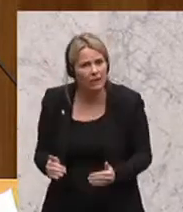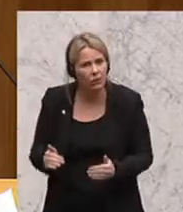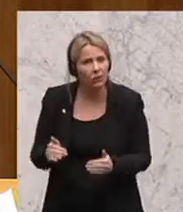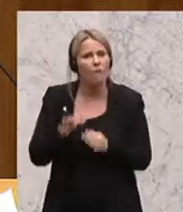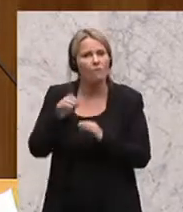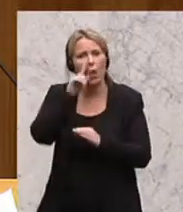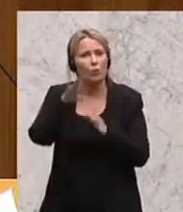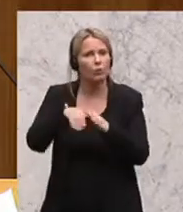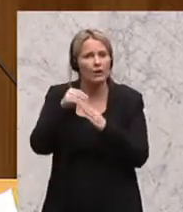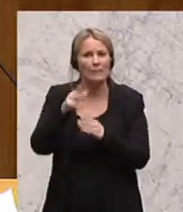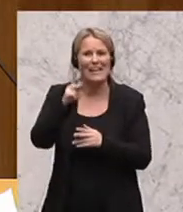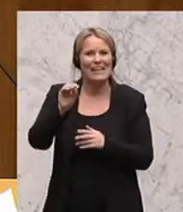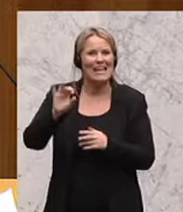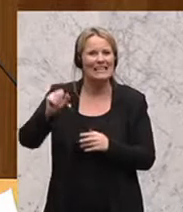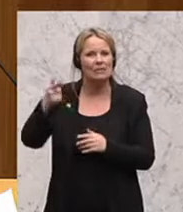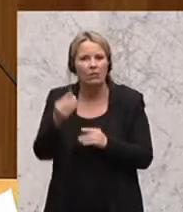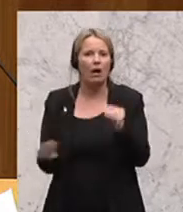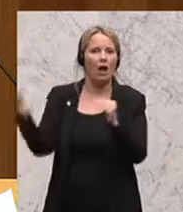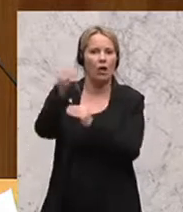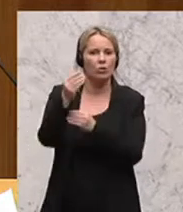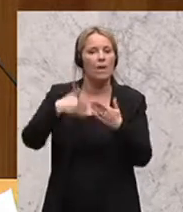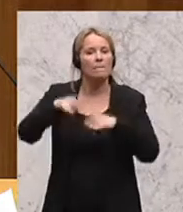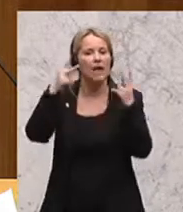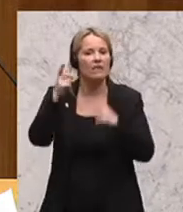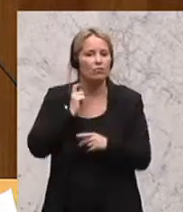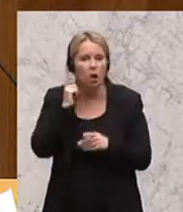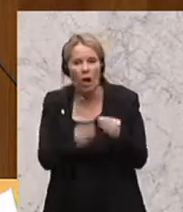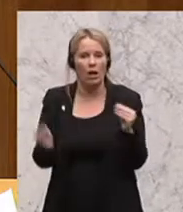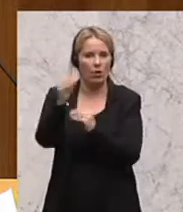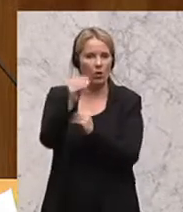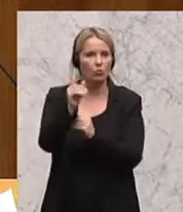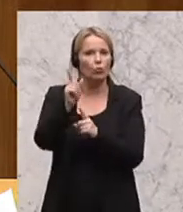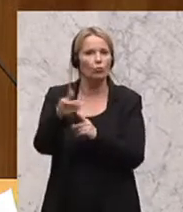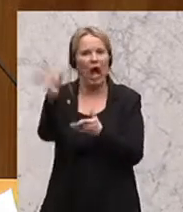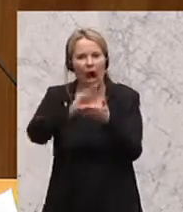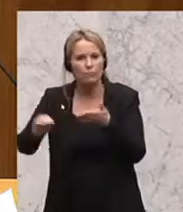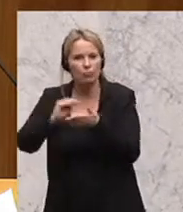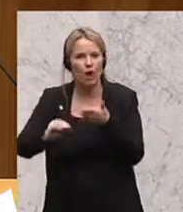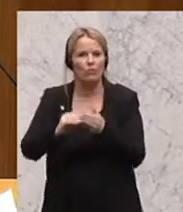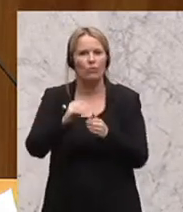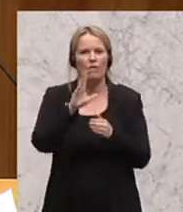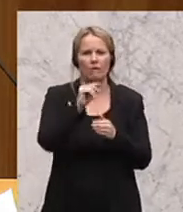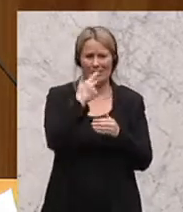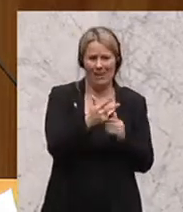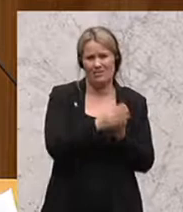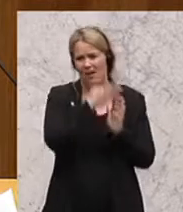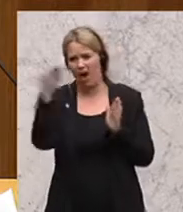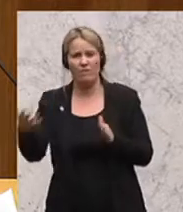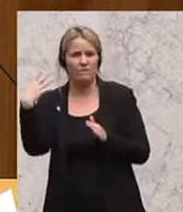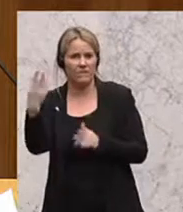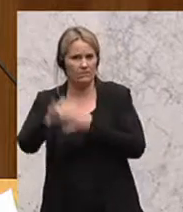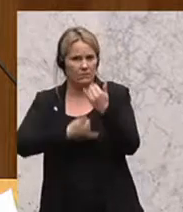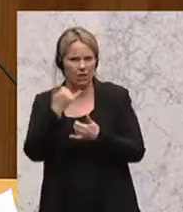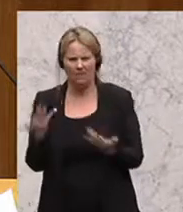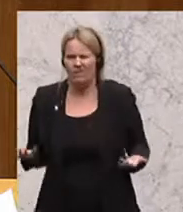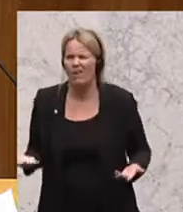Lohnnebenkostensenkung für die Unternehmer? Die KEST wurde erhöht, die Mehrwertsteuer wurde erhöht und die Abschreibung auf 40 Jahre ausgedehnt.